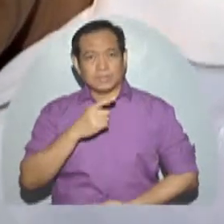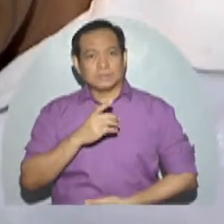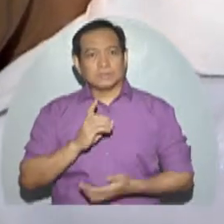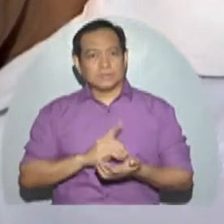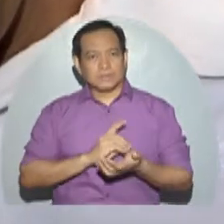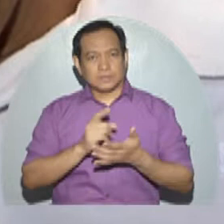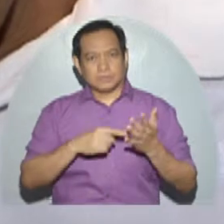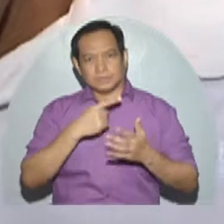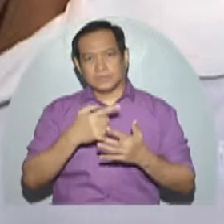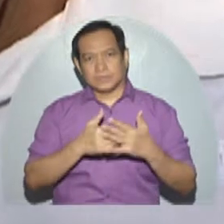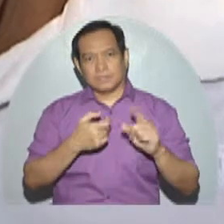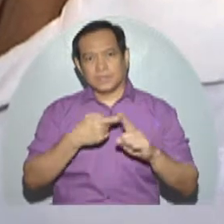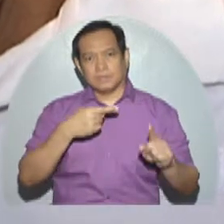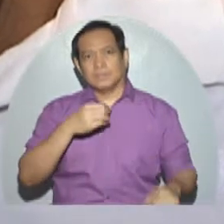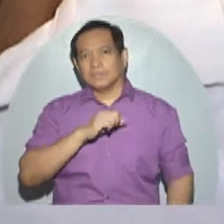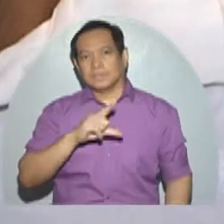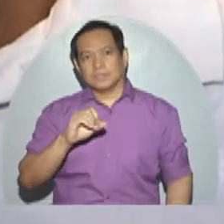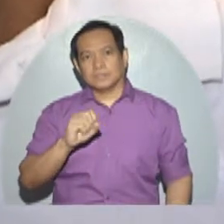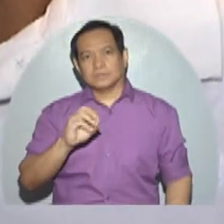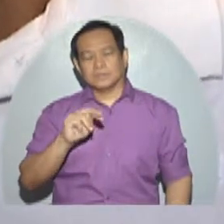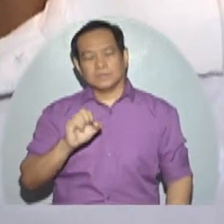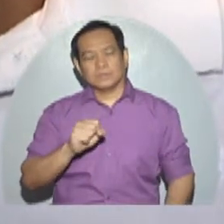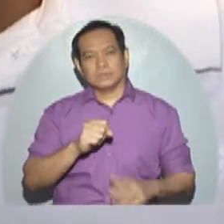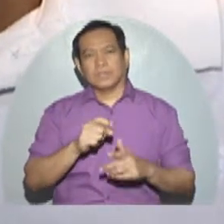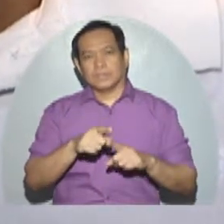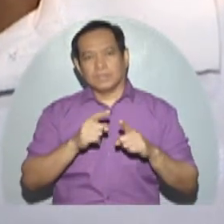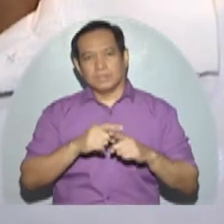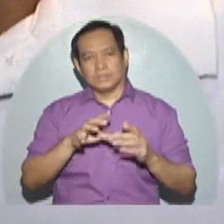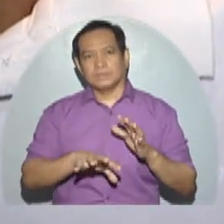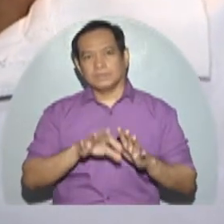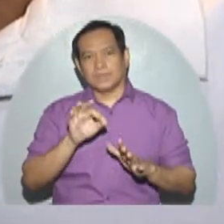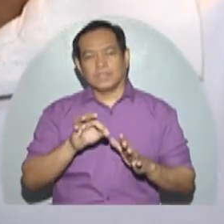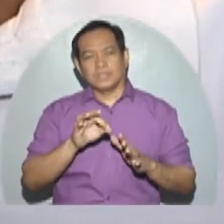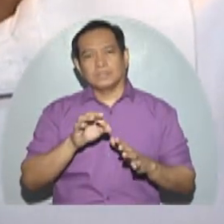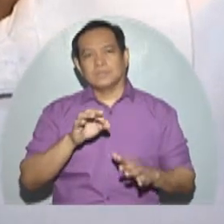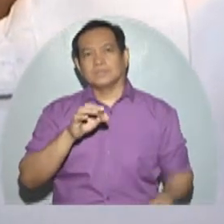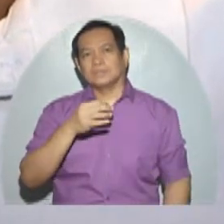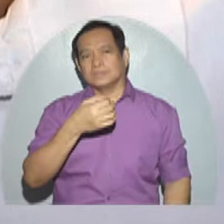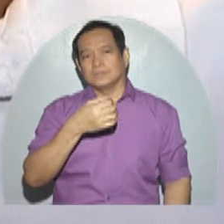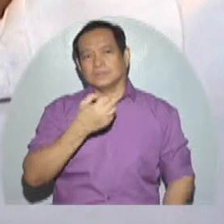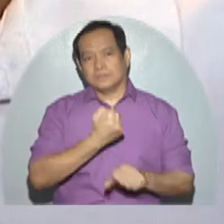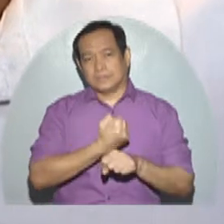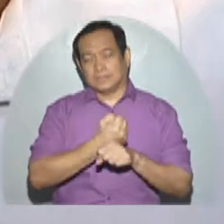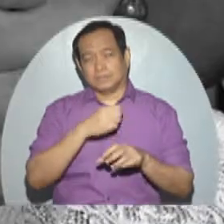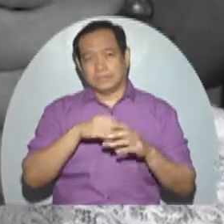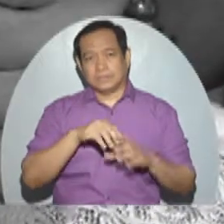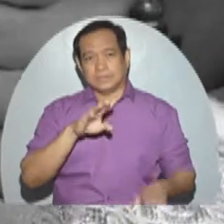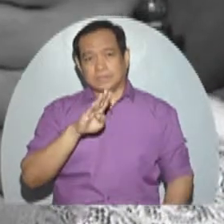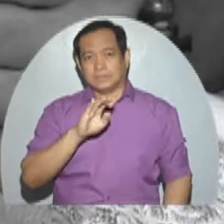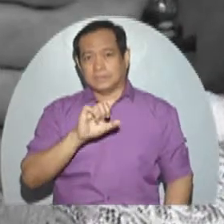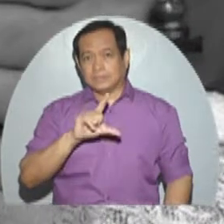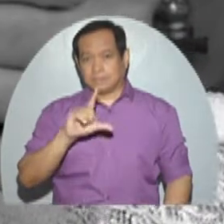doktor, bukod sa gallstone sa kanyang apdo na tinanggal, may nakita silang bato sa kanyang lapay o bile duct